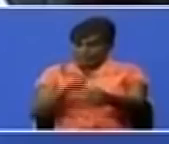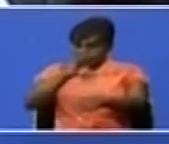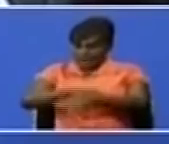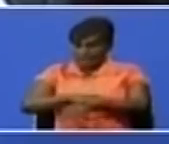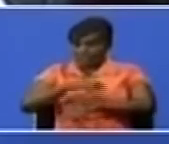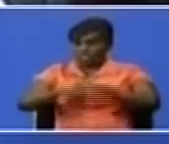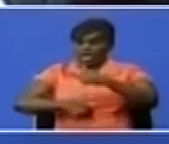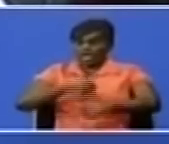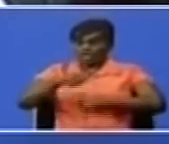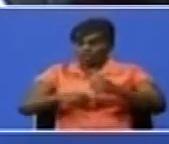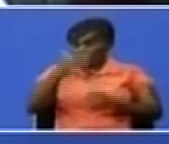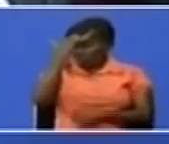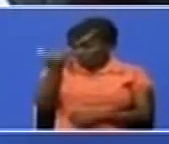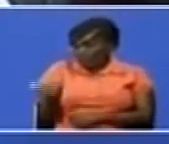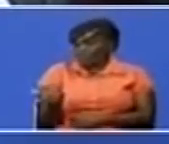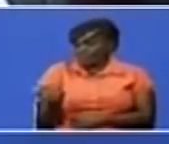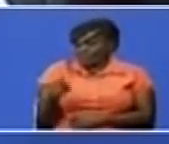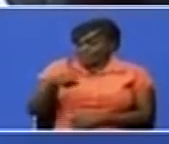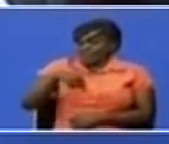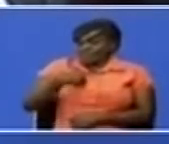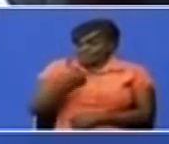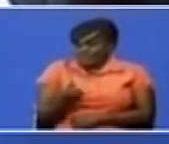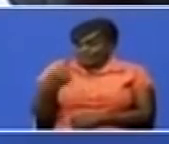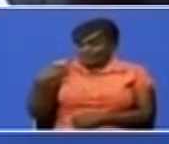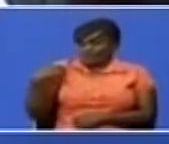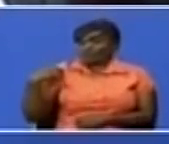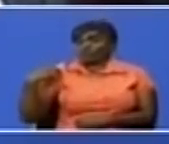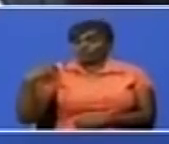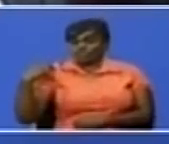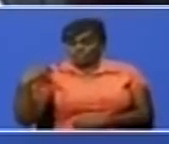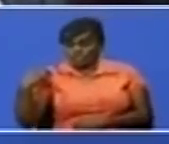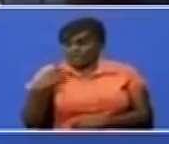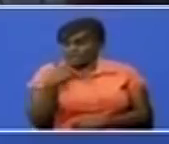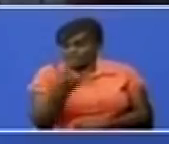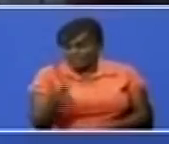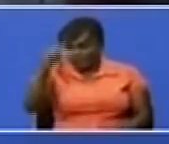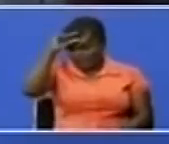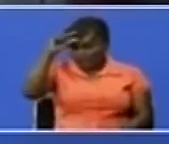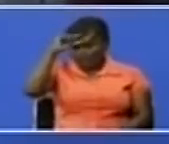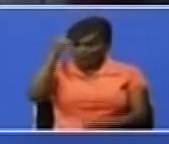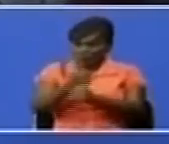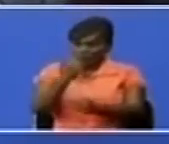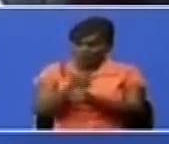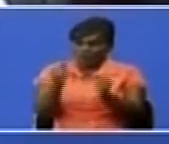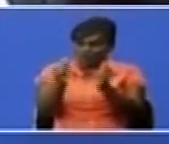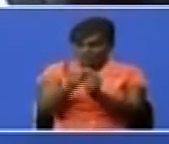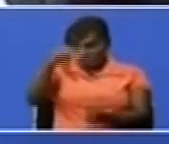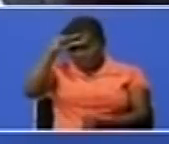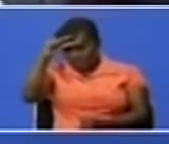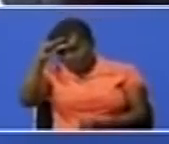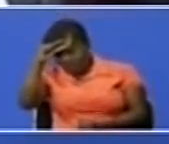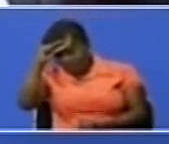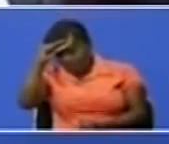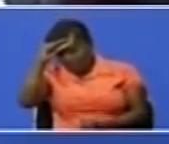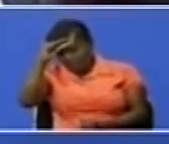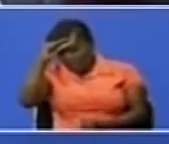hatua. Tutachukua hatua kwa sababu sisi tumejitolea na tukawaambia serikali tutafanya kazi na serikali yetu